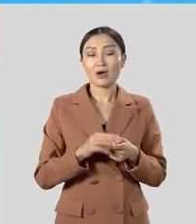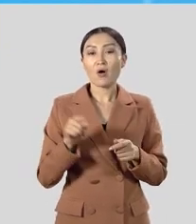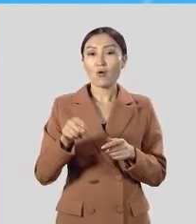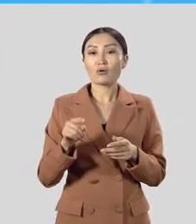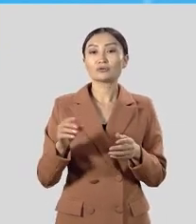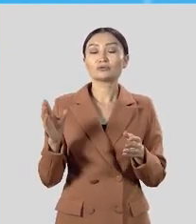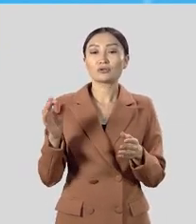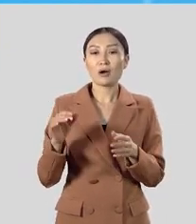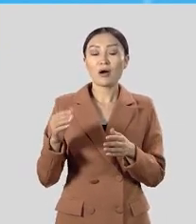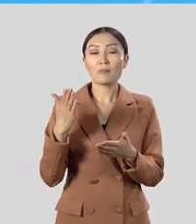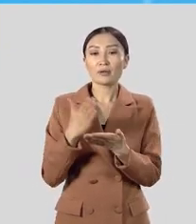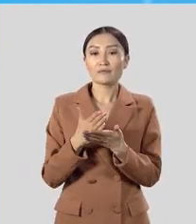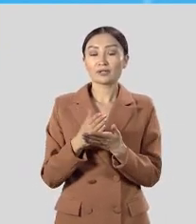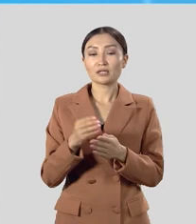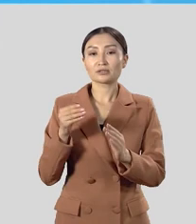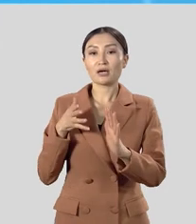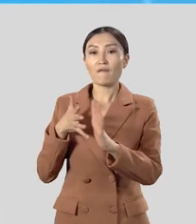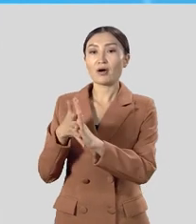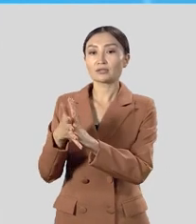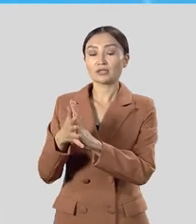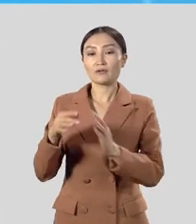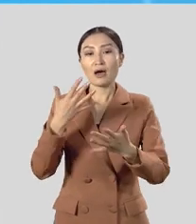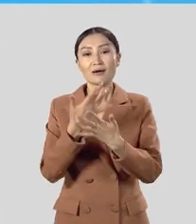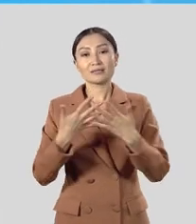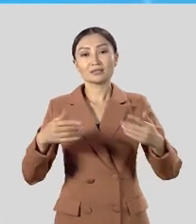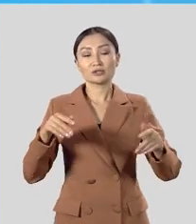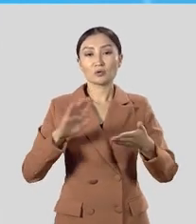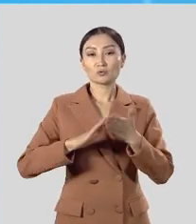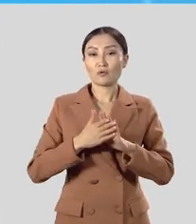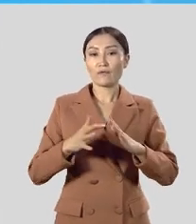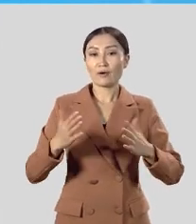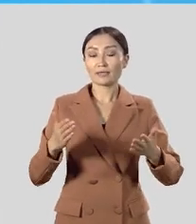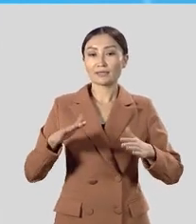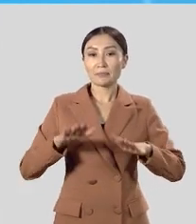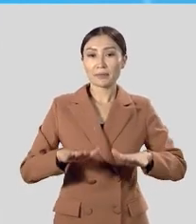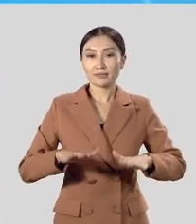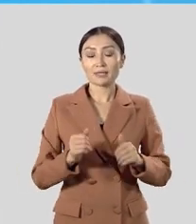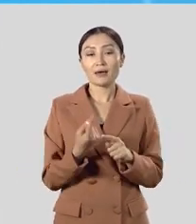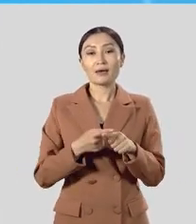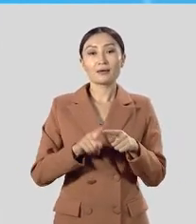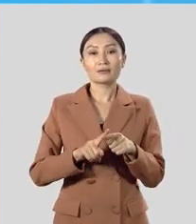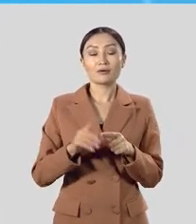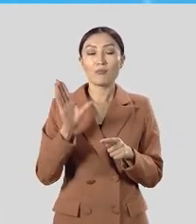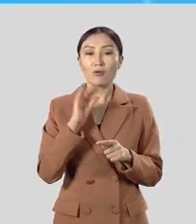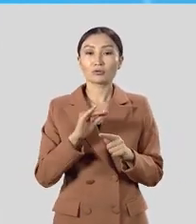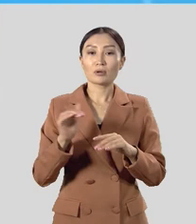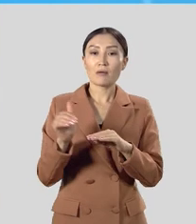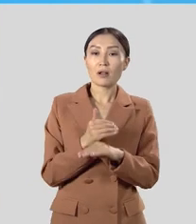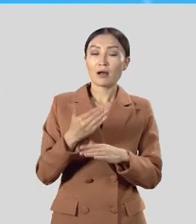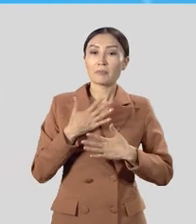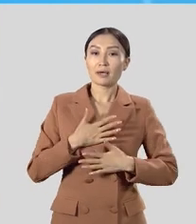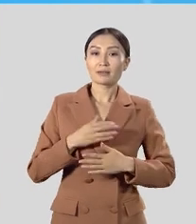Он бесконечно подвергается воздействию различных условий среды. Эти воздействия могут быть как благоприятными, так